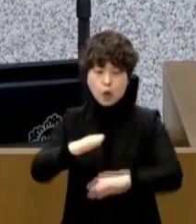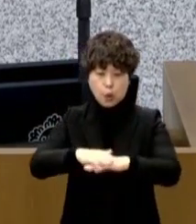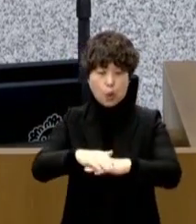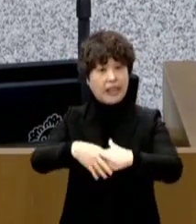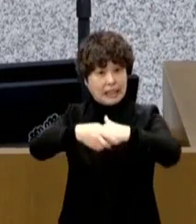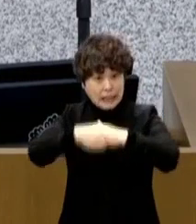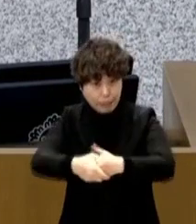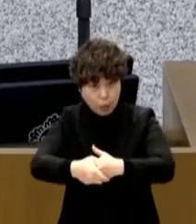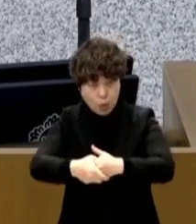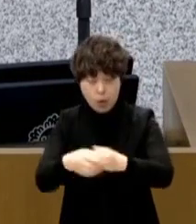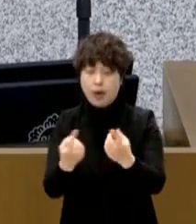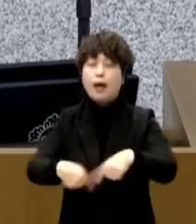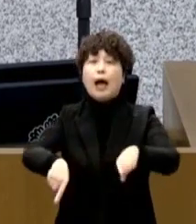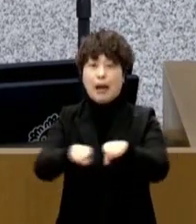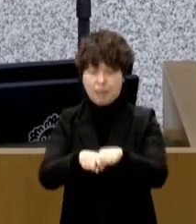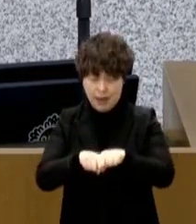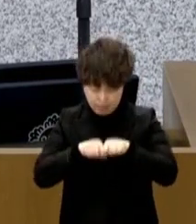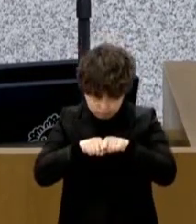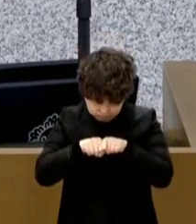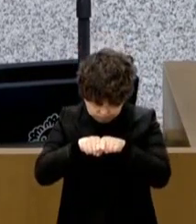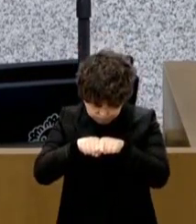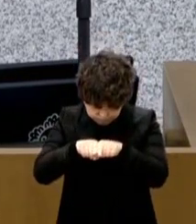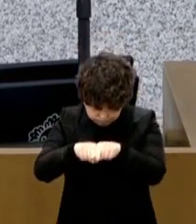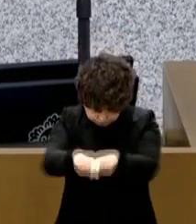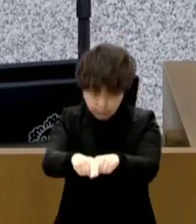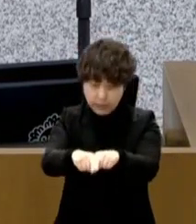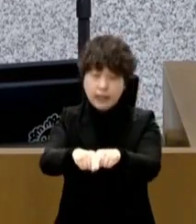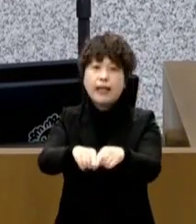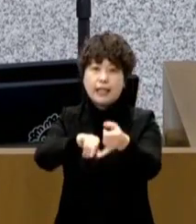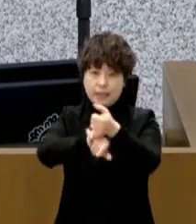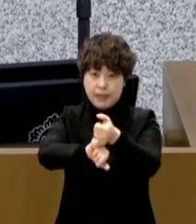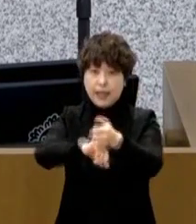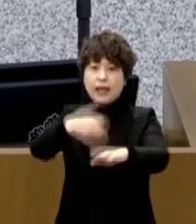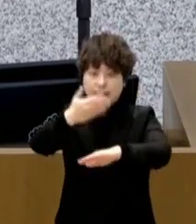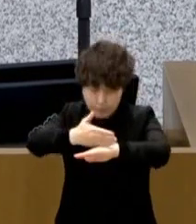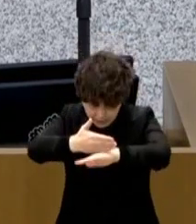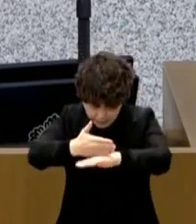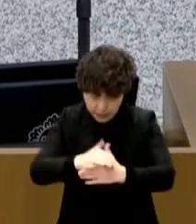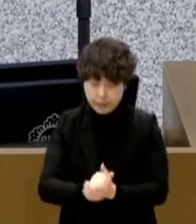잡고 함께 나아가겠습니다. 감사합니다.